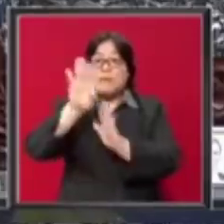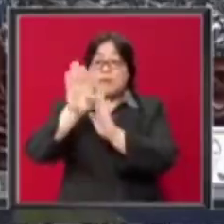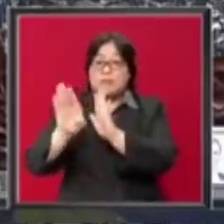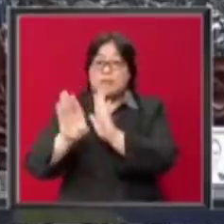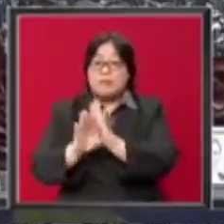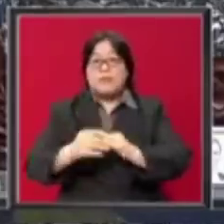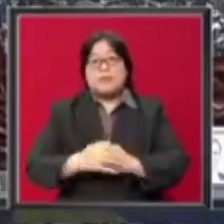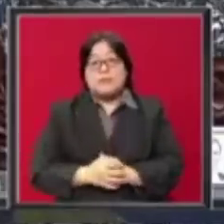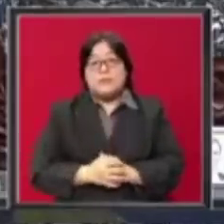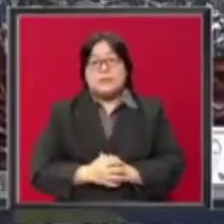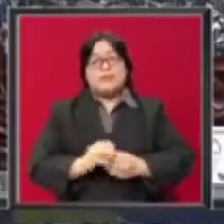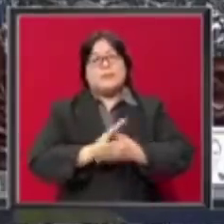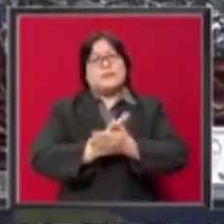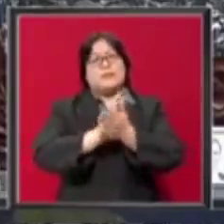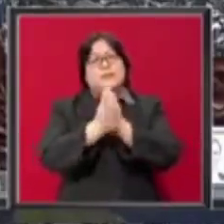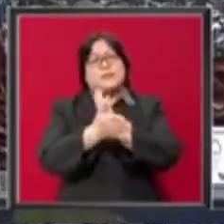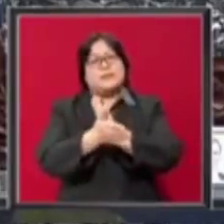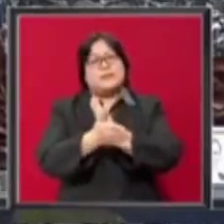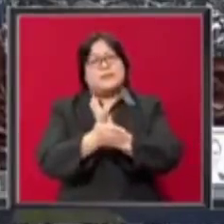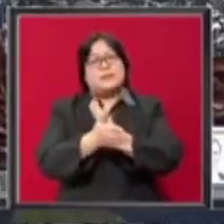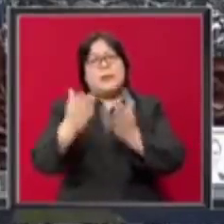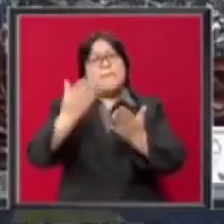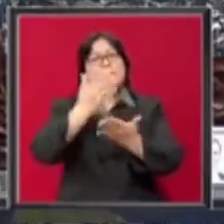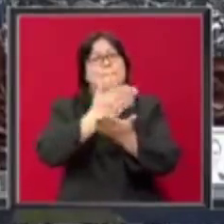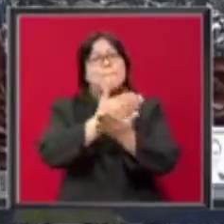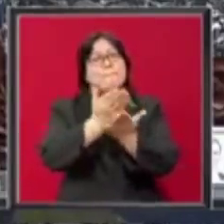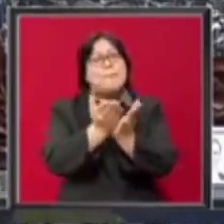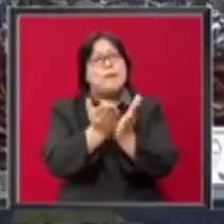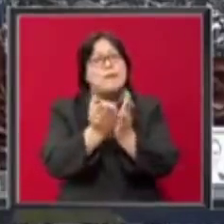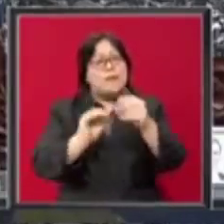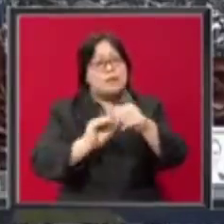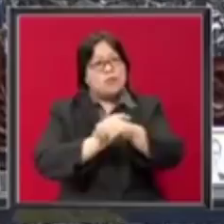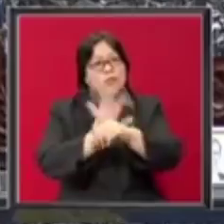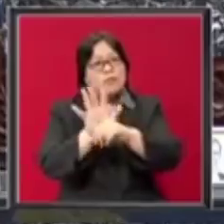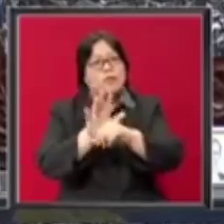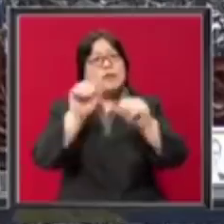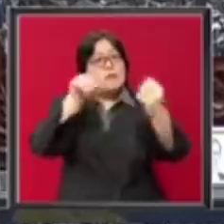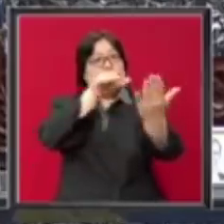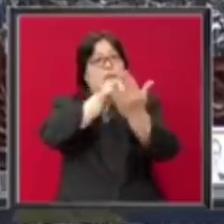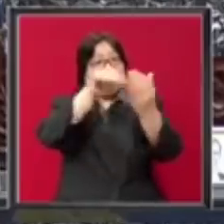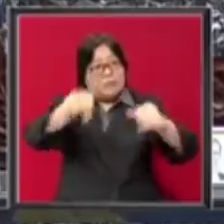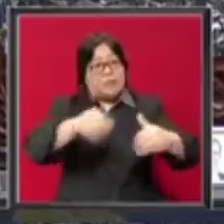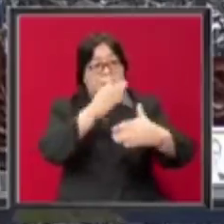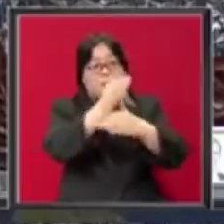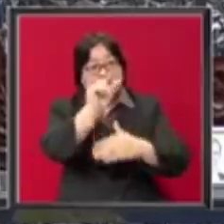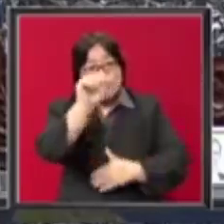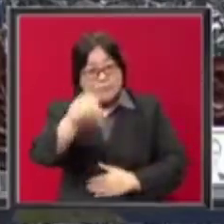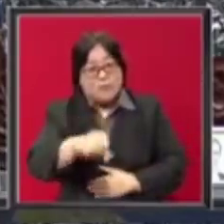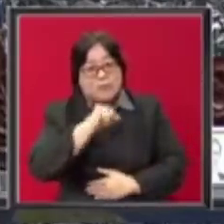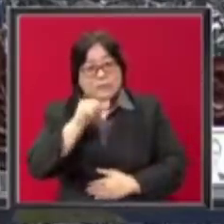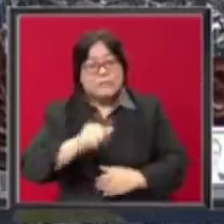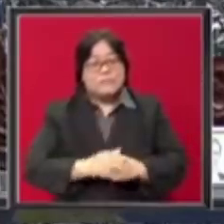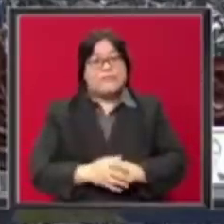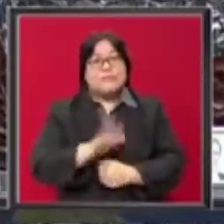322.5 bilion. Jadi condition belanjawan COVID ini boleh mencelak